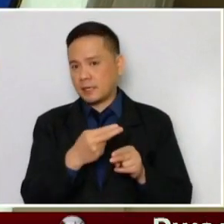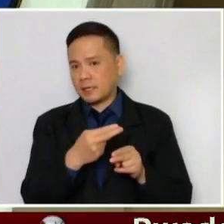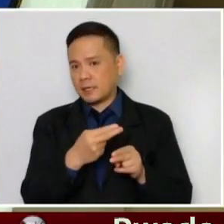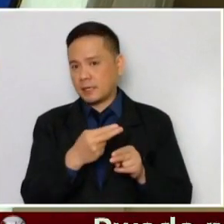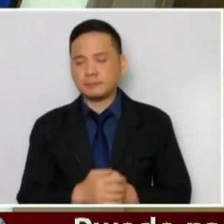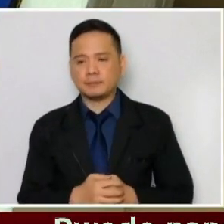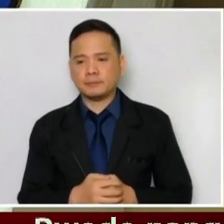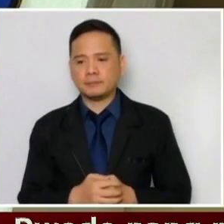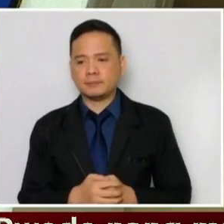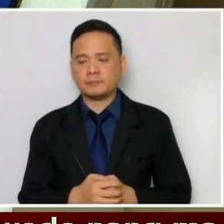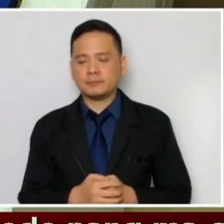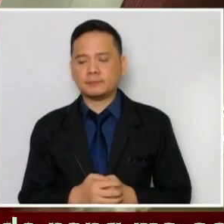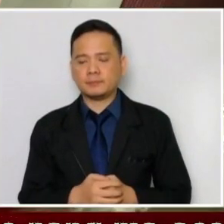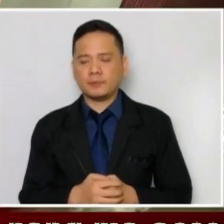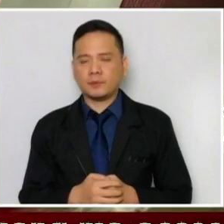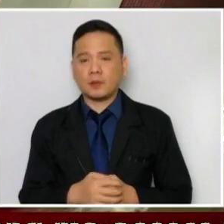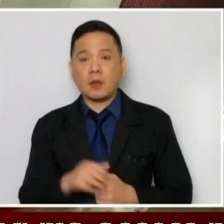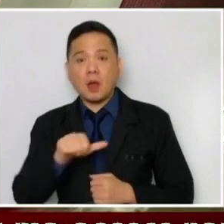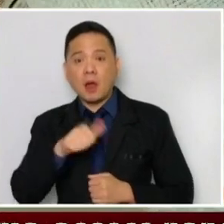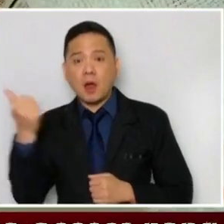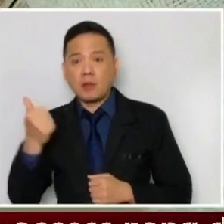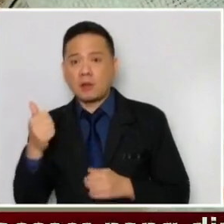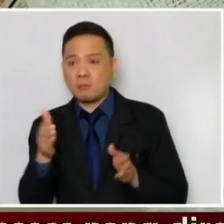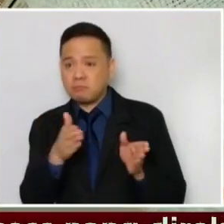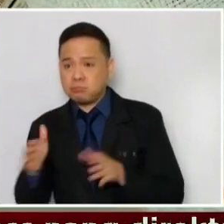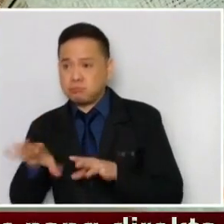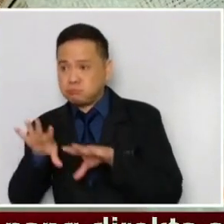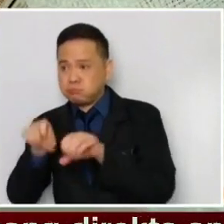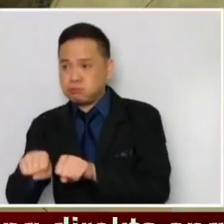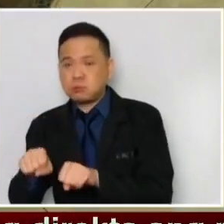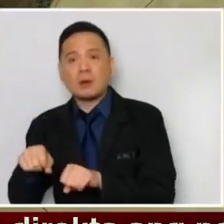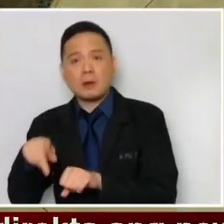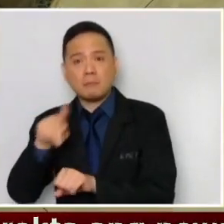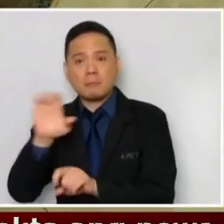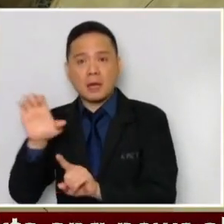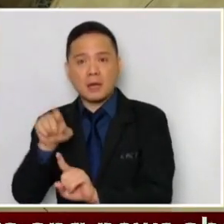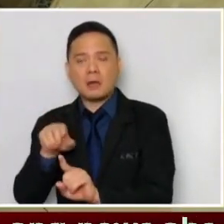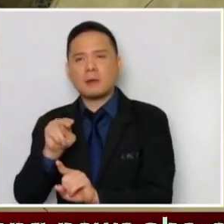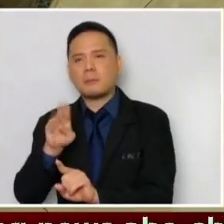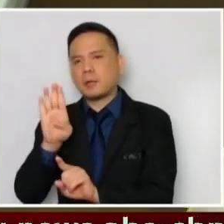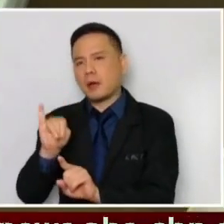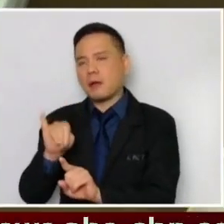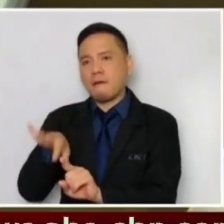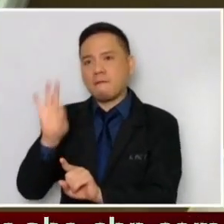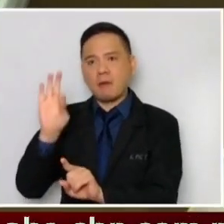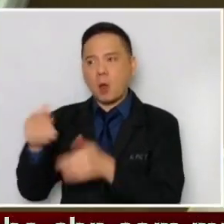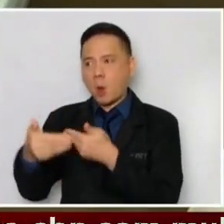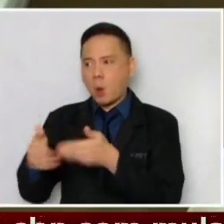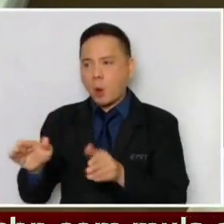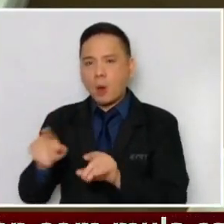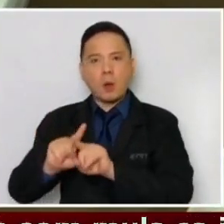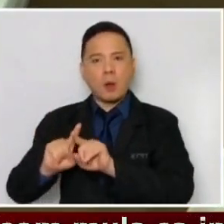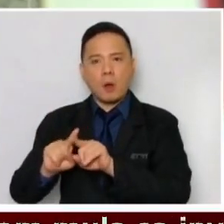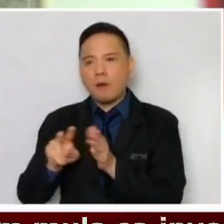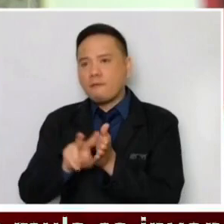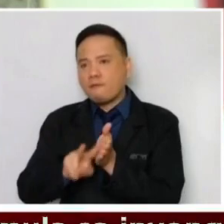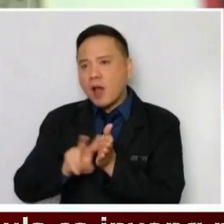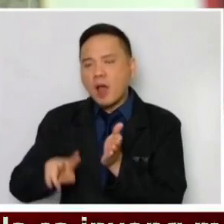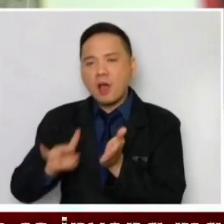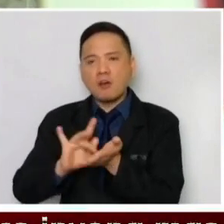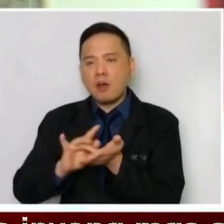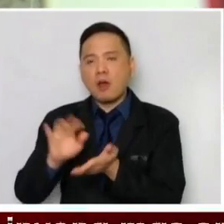Sa hiwalay naman na entrapment operation sa Pasay, nasabat ng NBI ang kahon-kahong mga vitamins at pati mga gamot na remdesivir